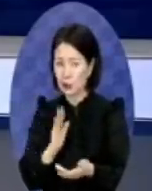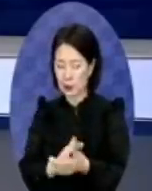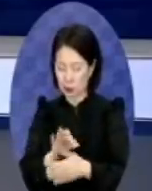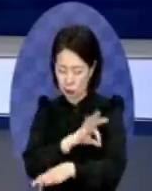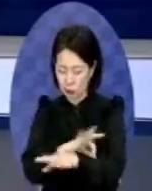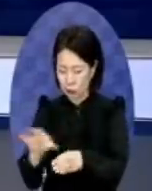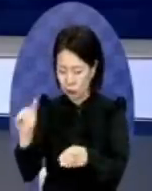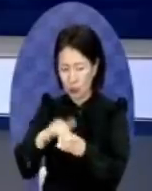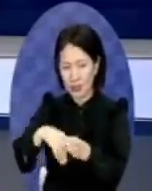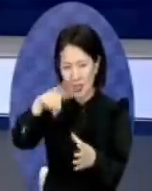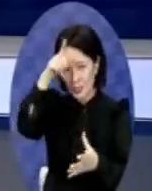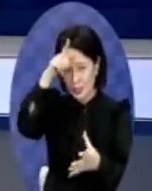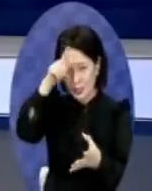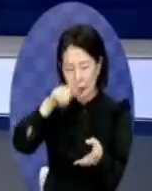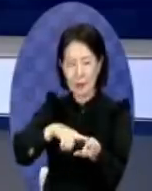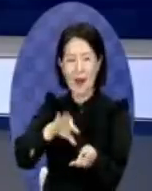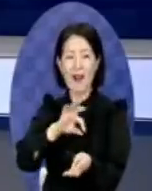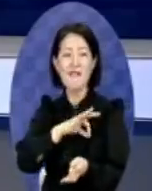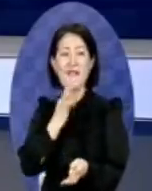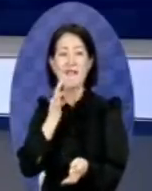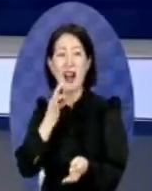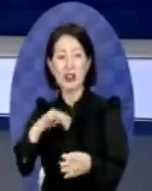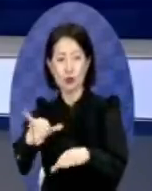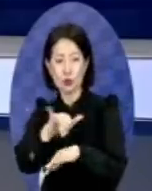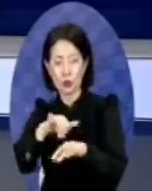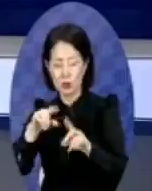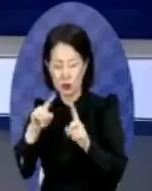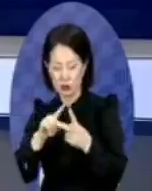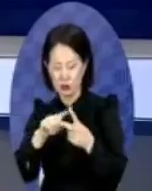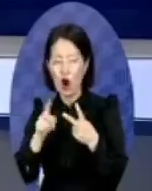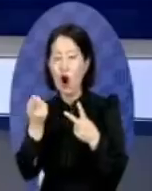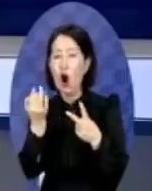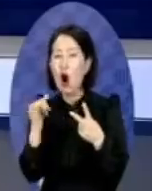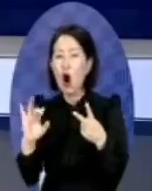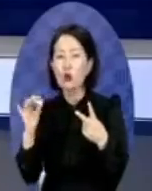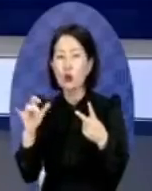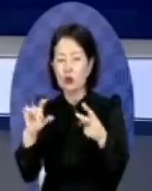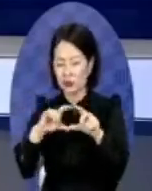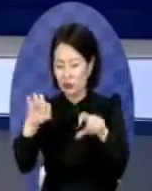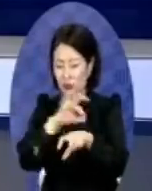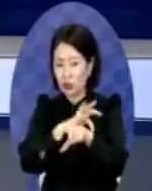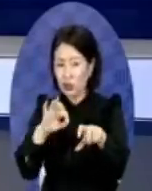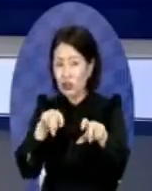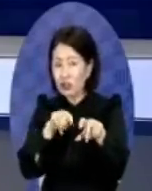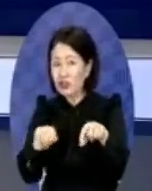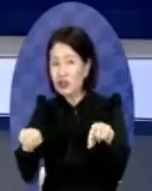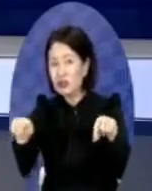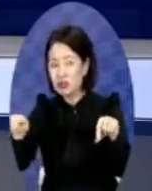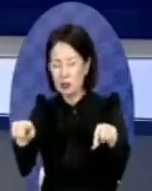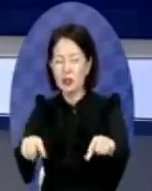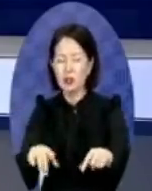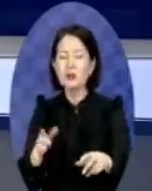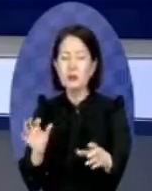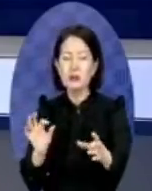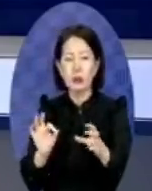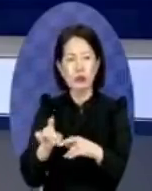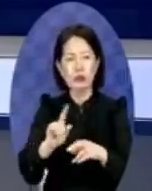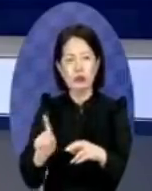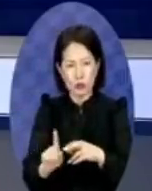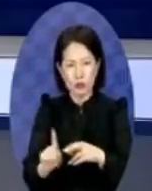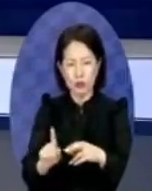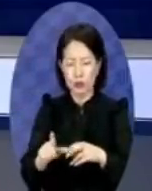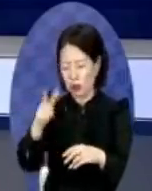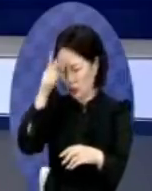оролцогч Герман, Франц улстай хойд урсгал хоёр төслийг Европын эрчим хүчний зохицуулалтанд оруулахыг хүлээн зөвшөөрч, хариуд нь Герман улс